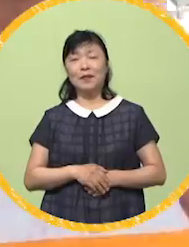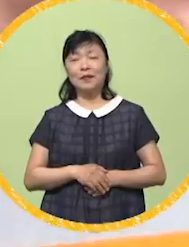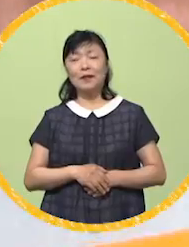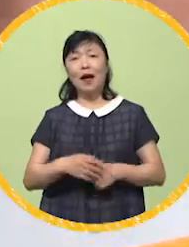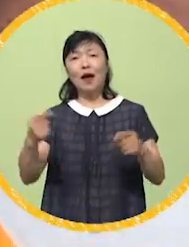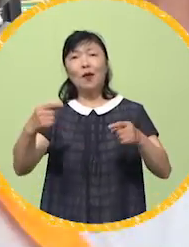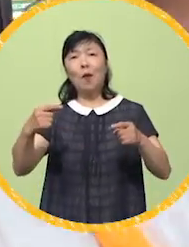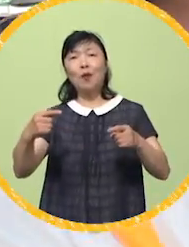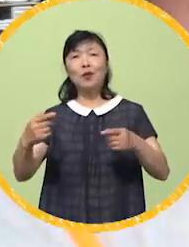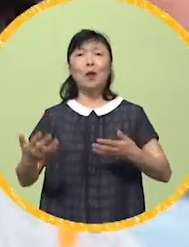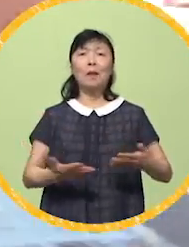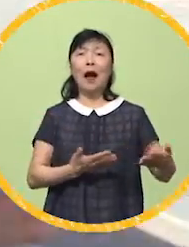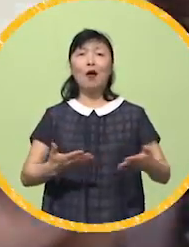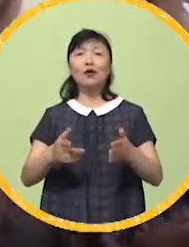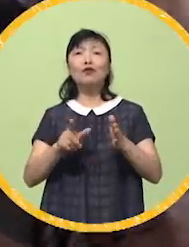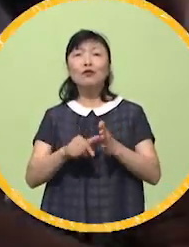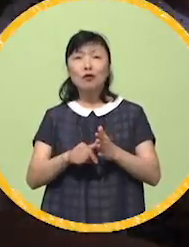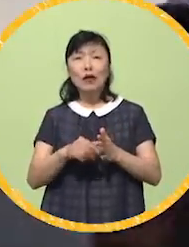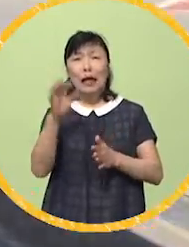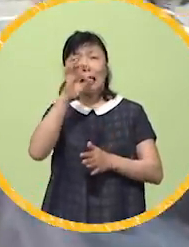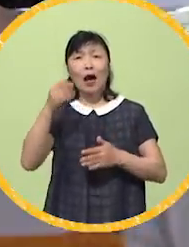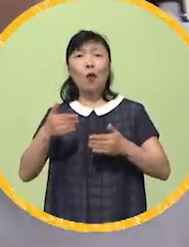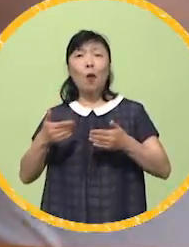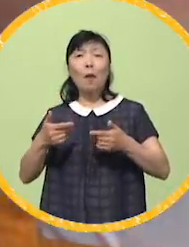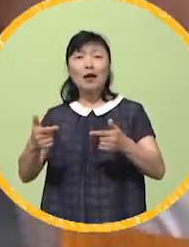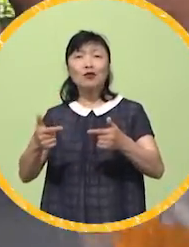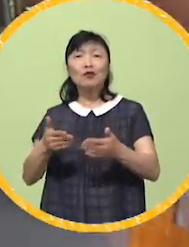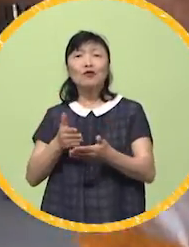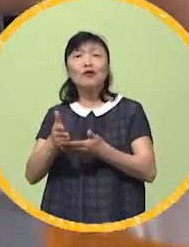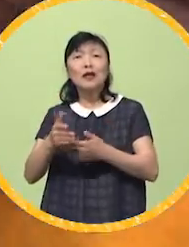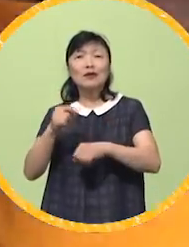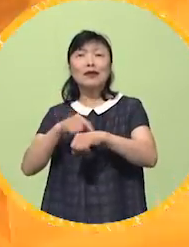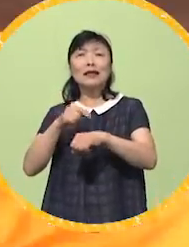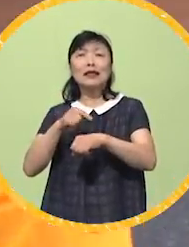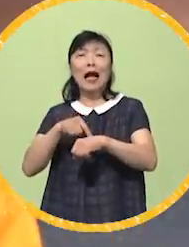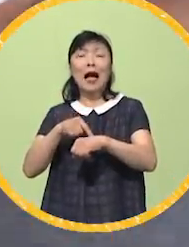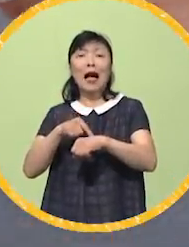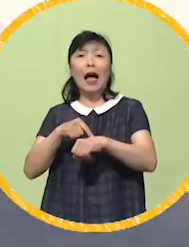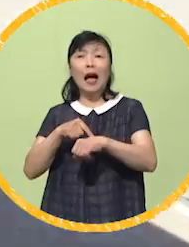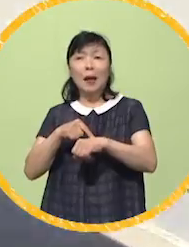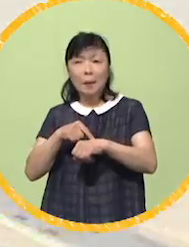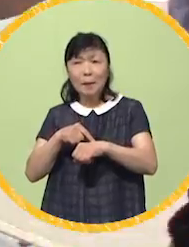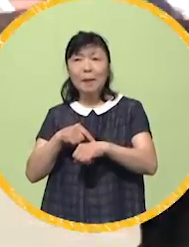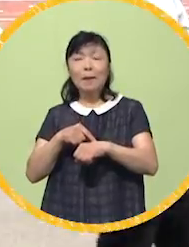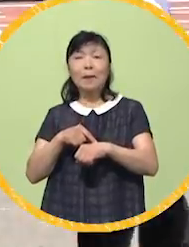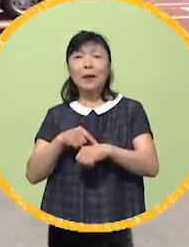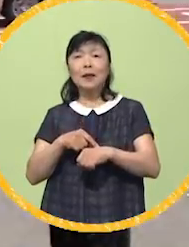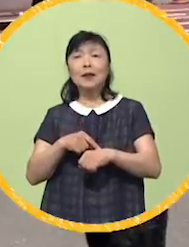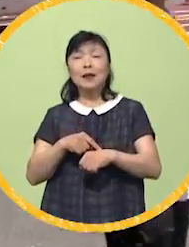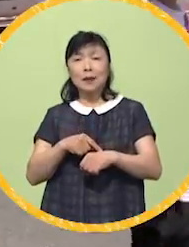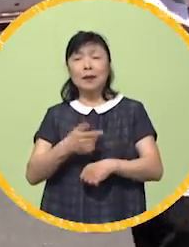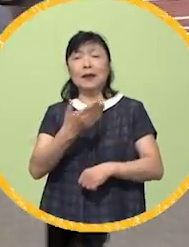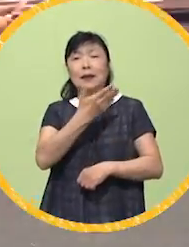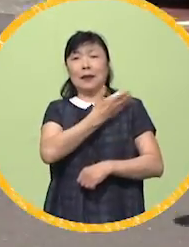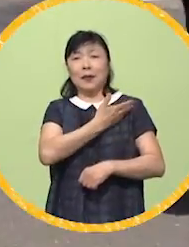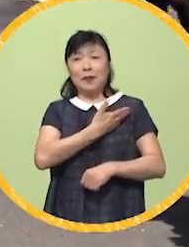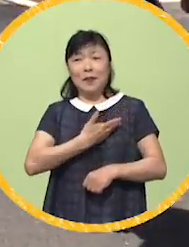渉に迷っている間に観光バスの出発時間が。 あ、なんか隠れちゃった。もうしょうがない。 もうしょう